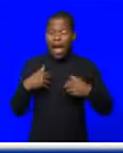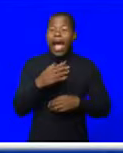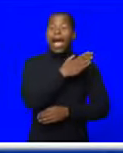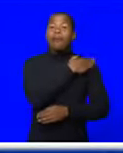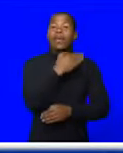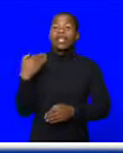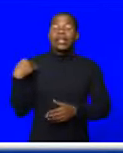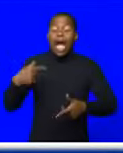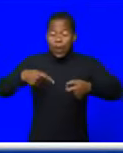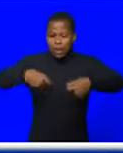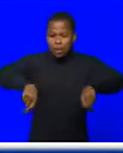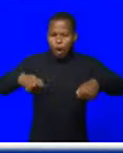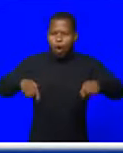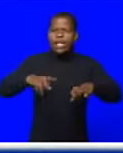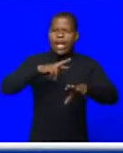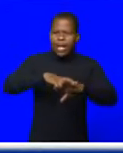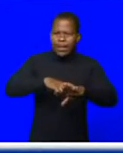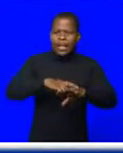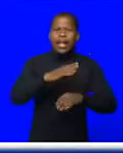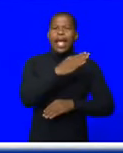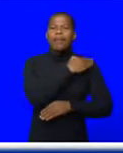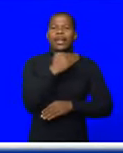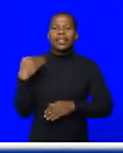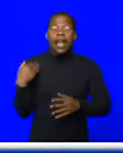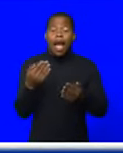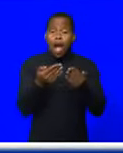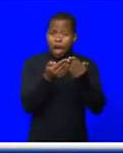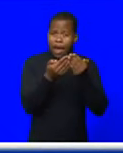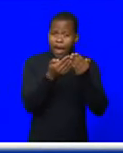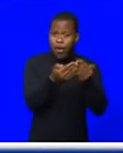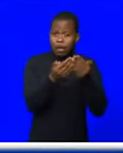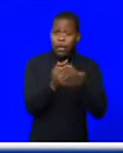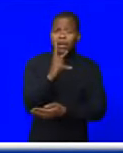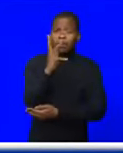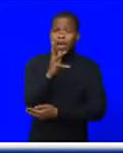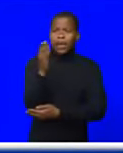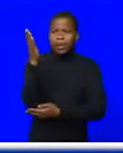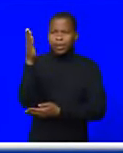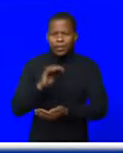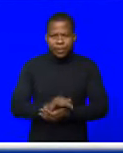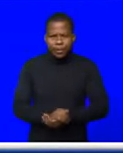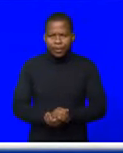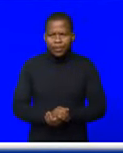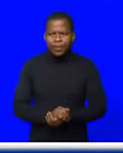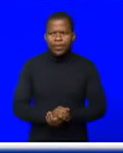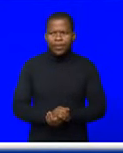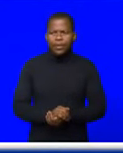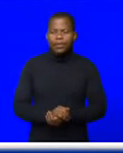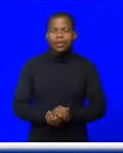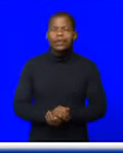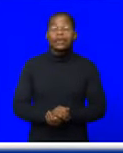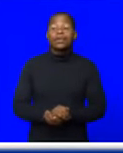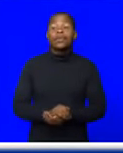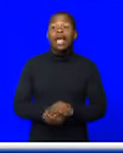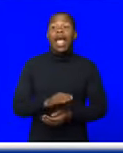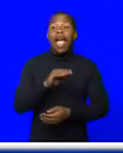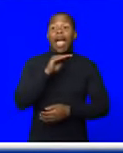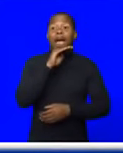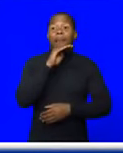labasha Harris Blunga. We must first ensure that the programs and qualifications on offer are